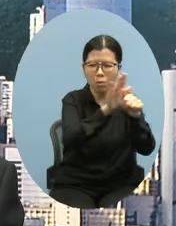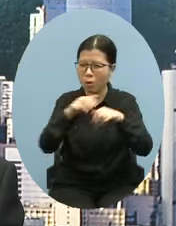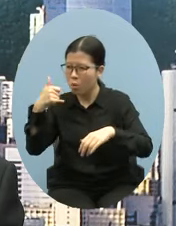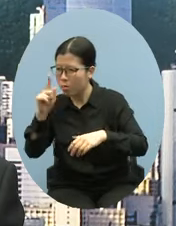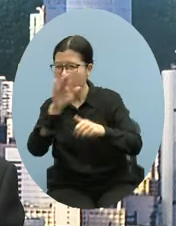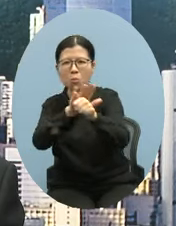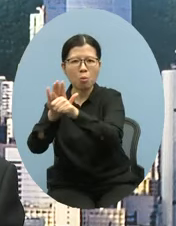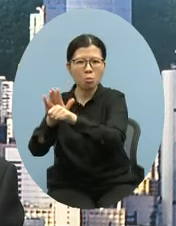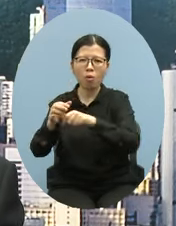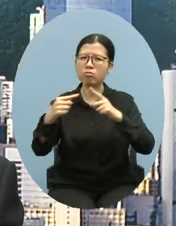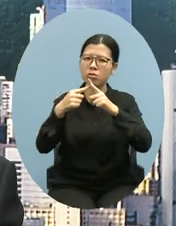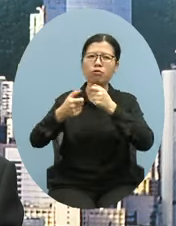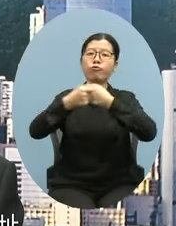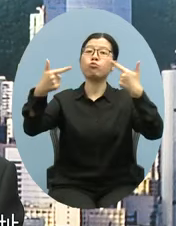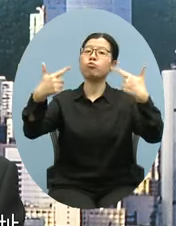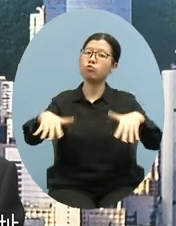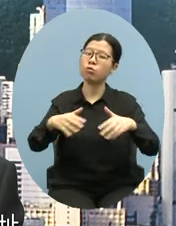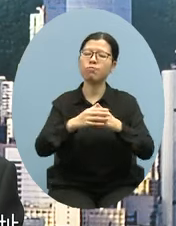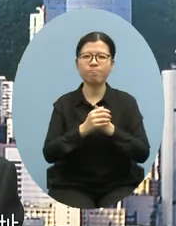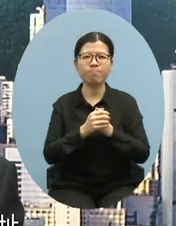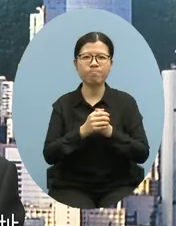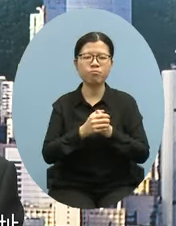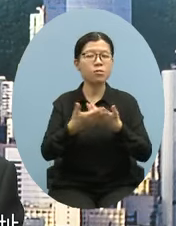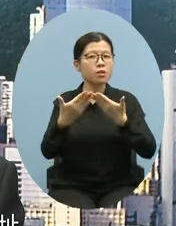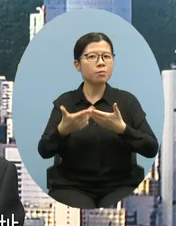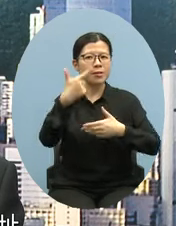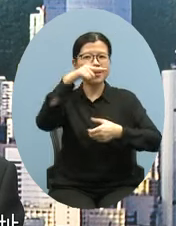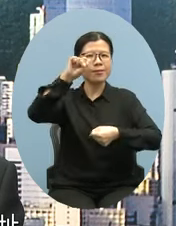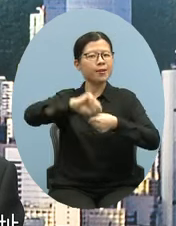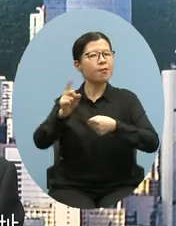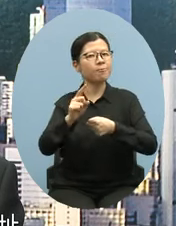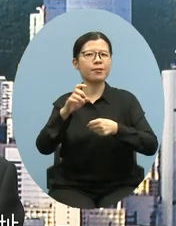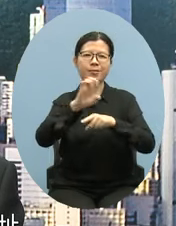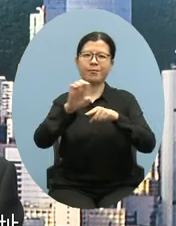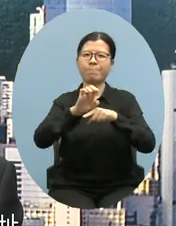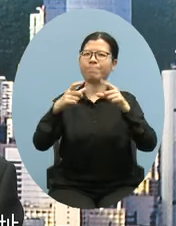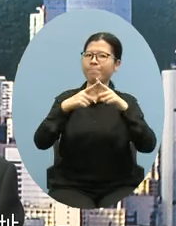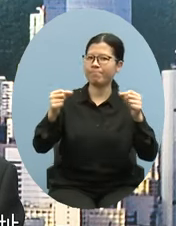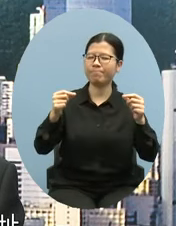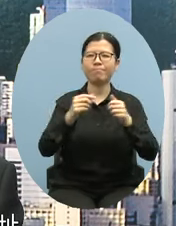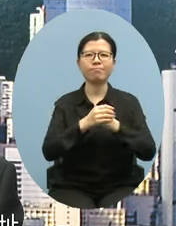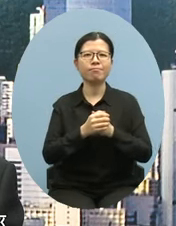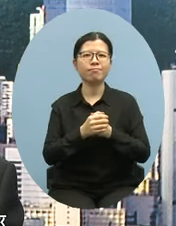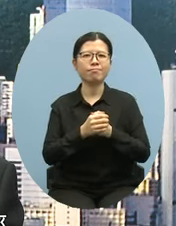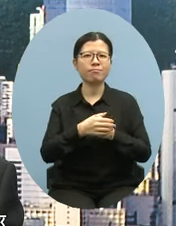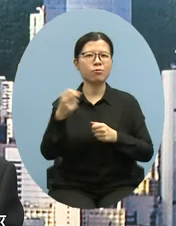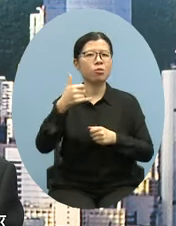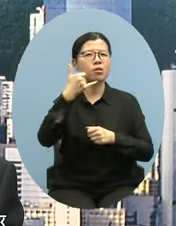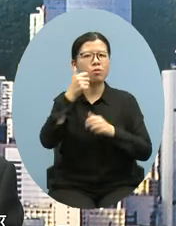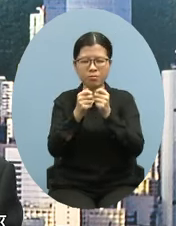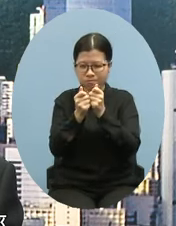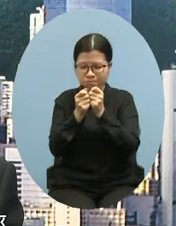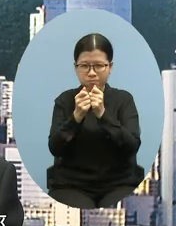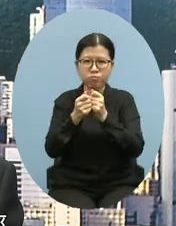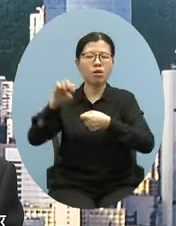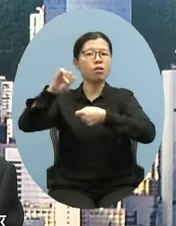嘅電話啦。今日嚟講咧，我哋都新增咗咧一個嘅電郵號碼啦，同埋一個電